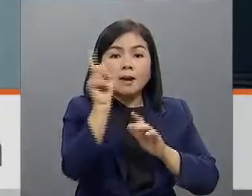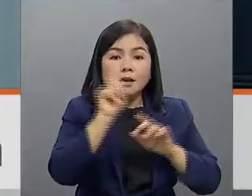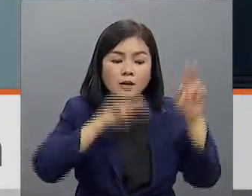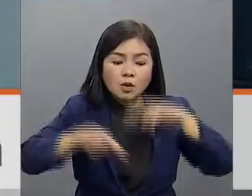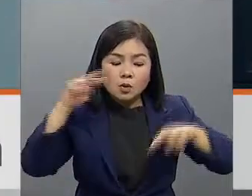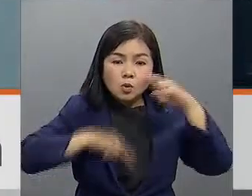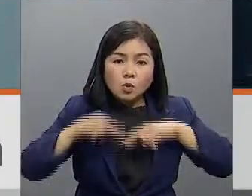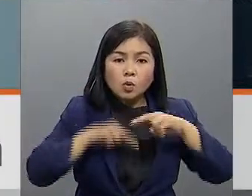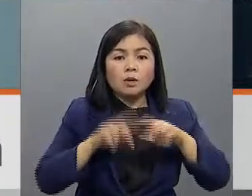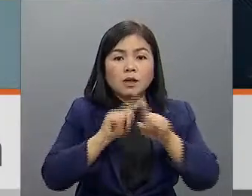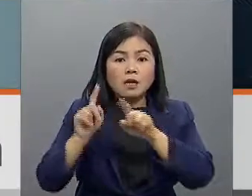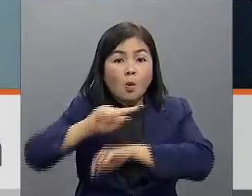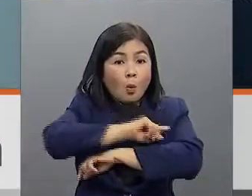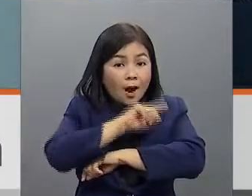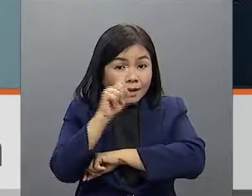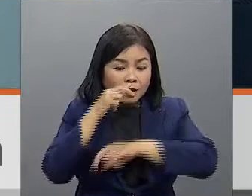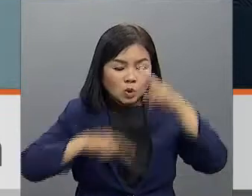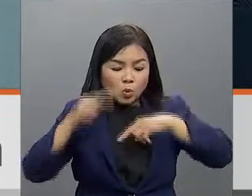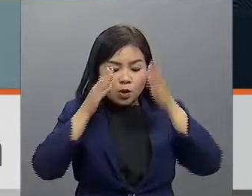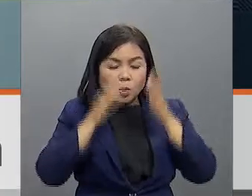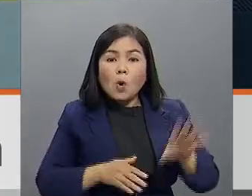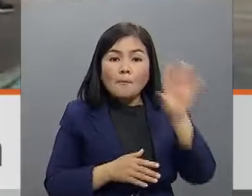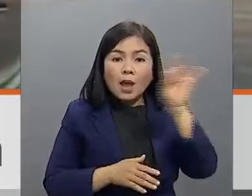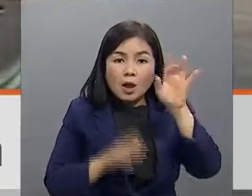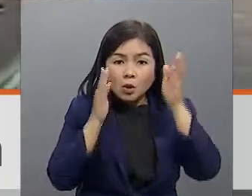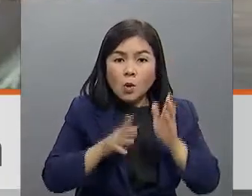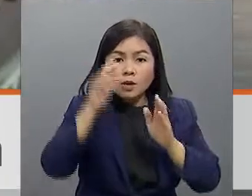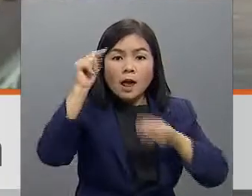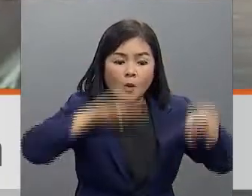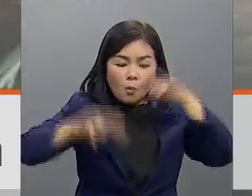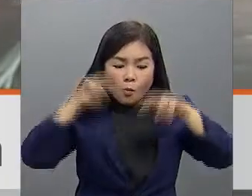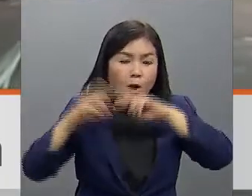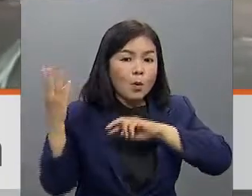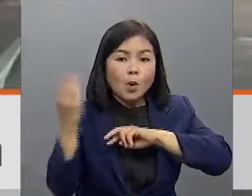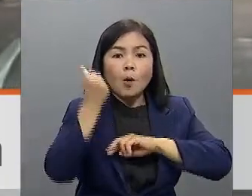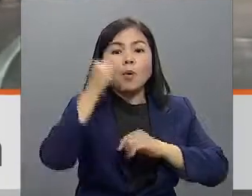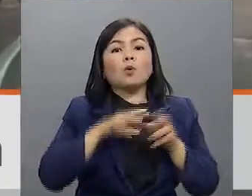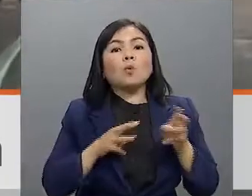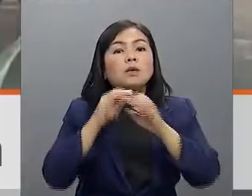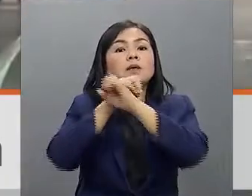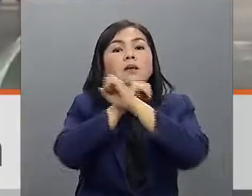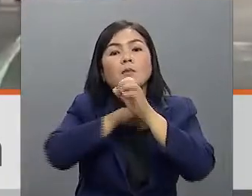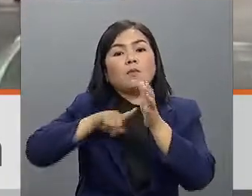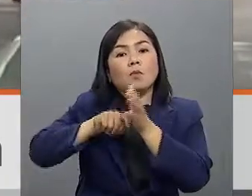างต่อวันช่วยให้ค้นหาผู้ติดเชื้อได้อย่างรวดเร็วเพิ่มประสิทธิภาพในการป้องกันควบคุมโรคได้เป็นอย่